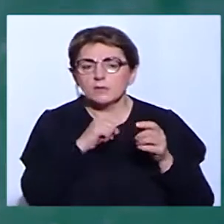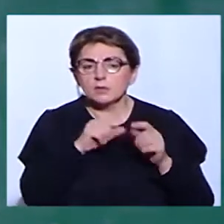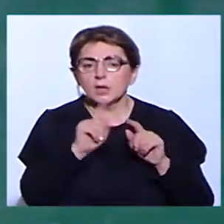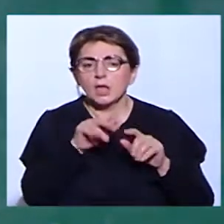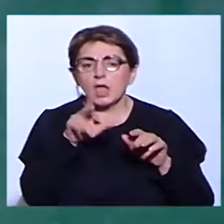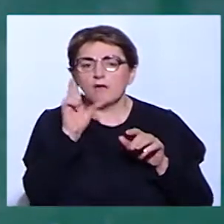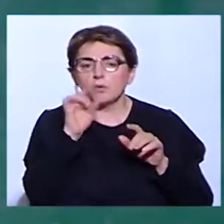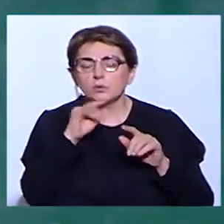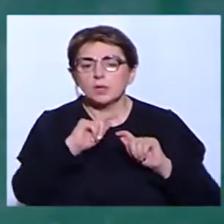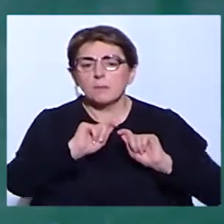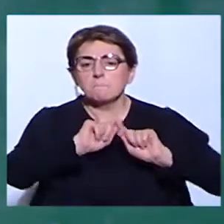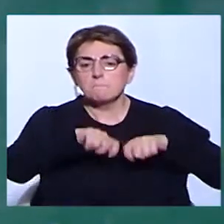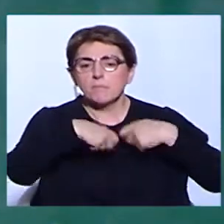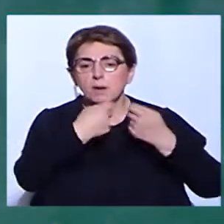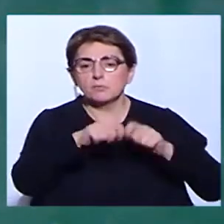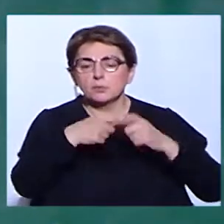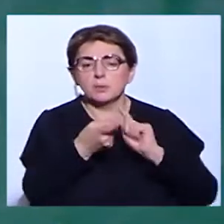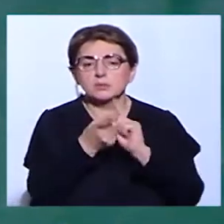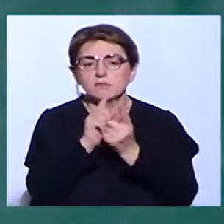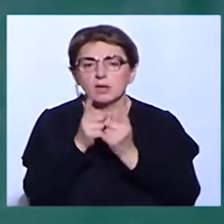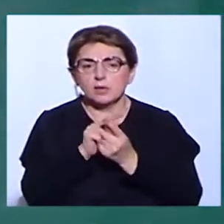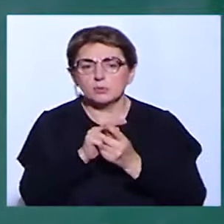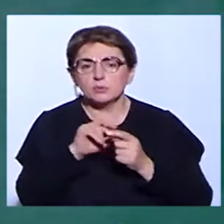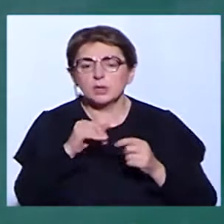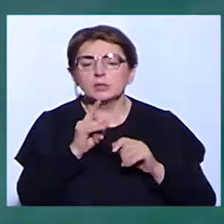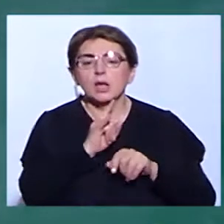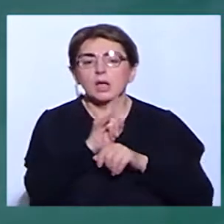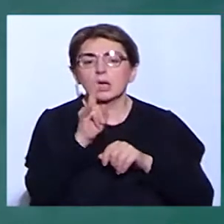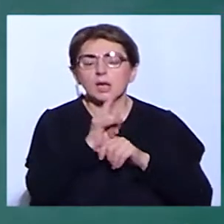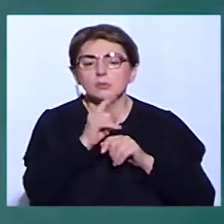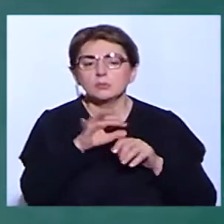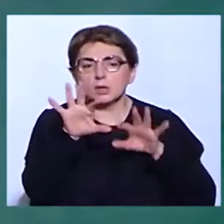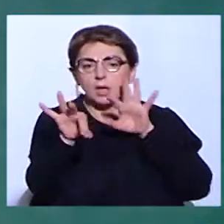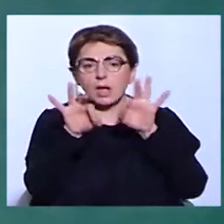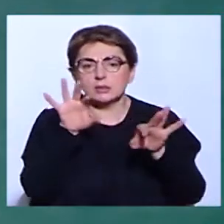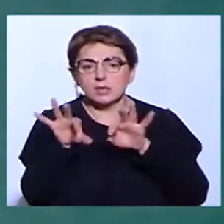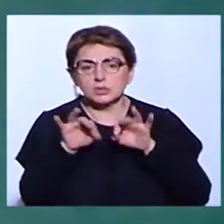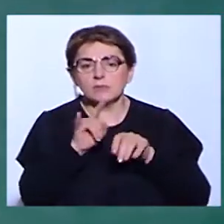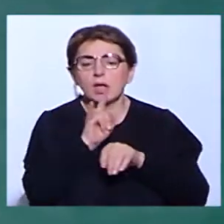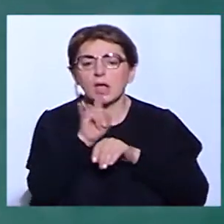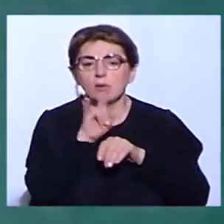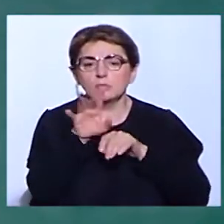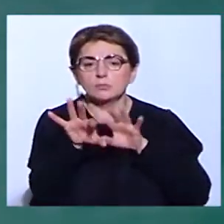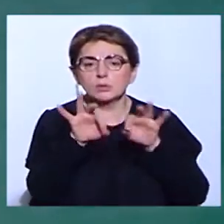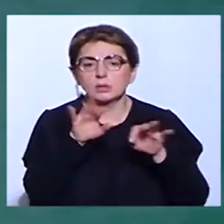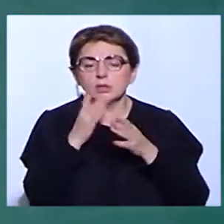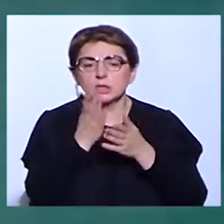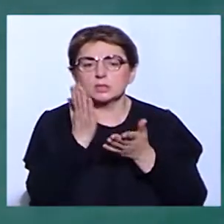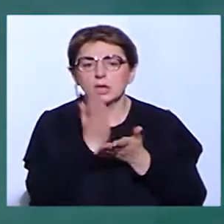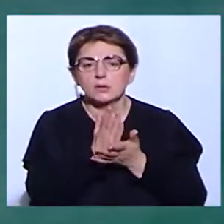იწვევს მემკვიდრეობა, ცვალებადობა და ხელოვნური გადარჩევა. ხელოვნური გადარჩევა, ეს